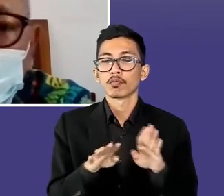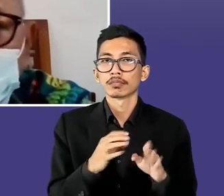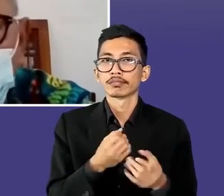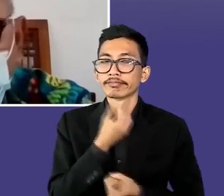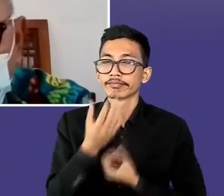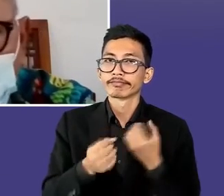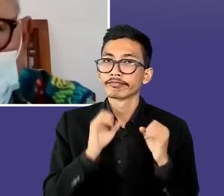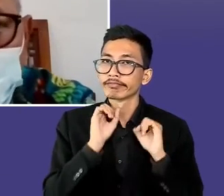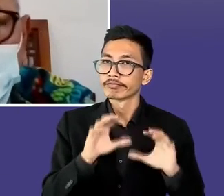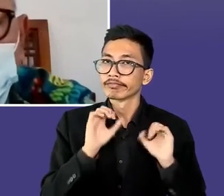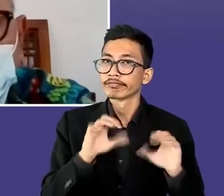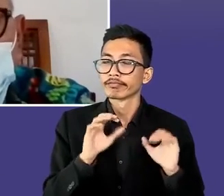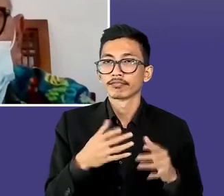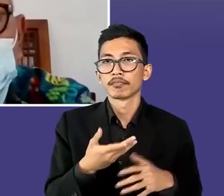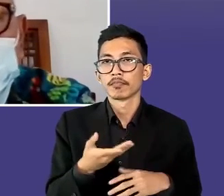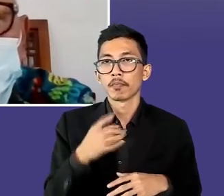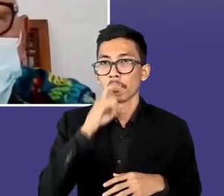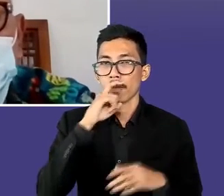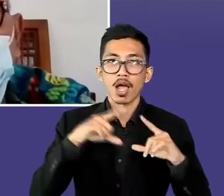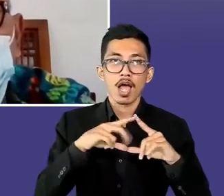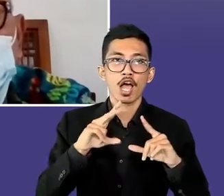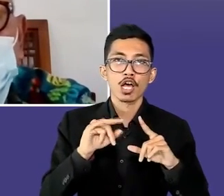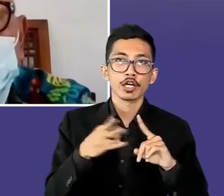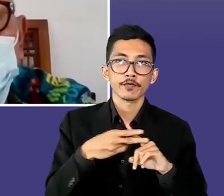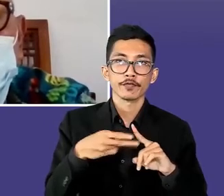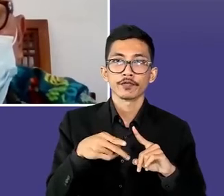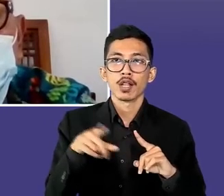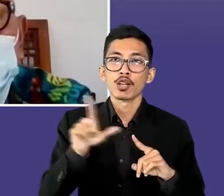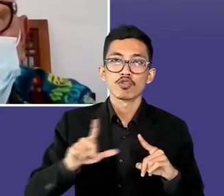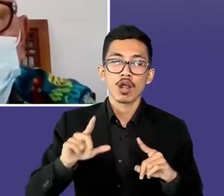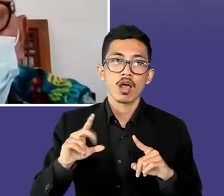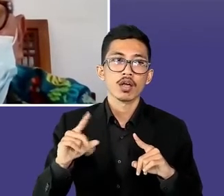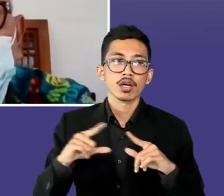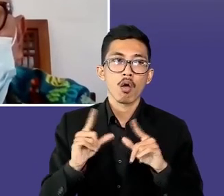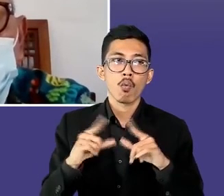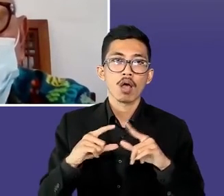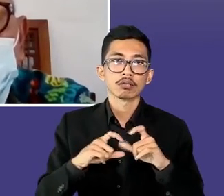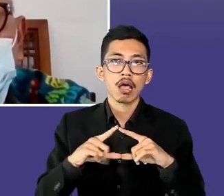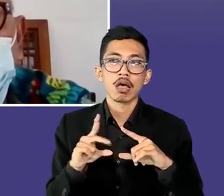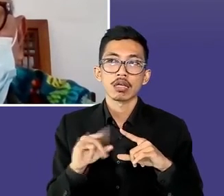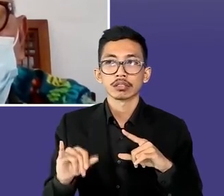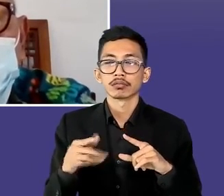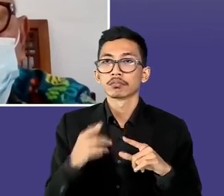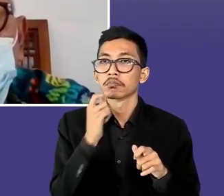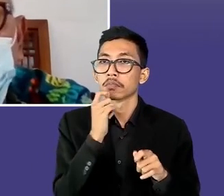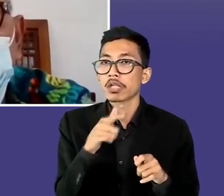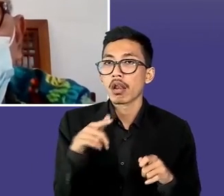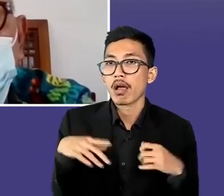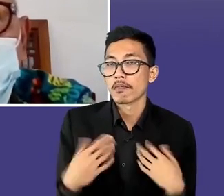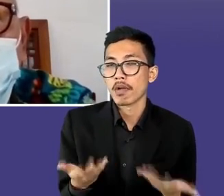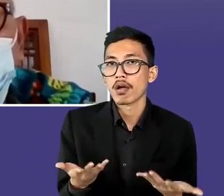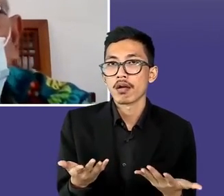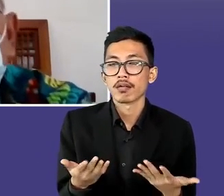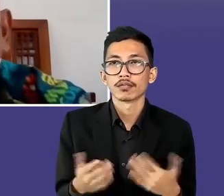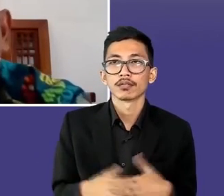himbauan. Yang pertama kepada Pak Arif, selaku Lurah Rawasari, kira-kira apa imbauannya, pesan yang mungkin disampaikan kepada masyarakat,